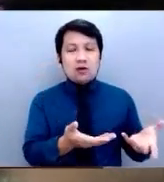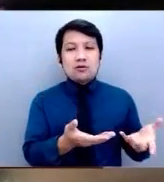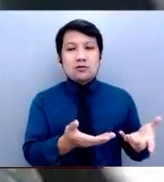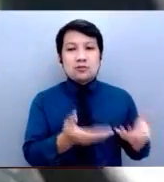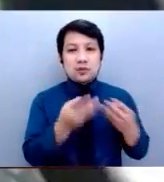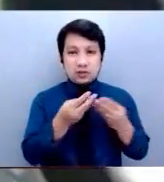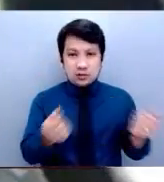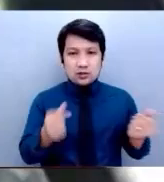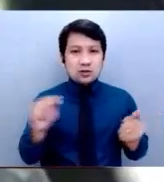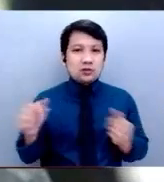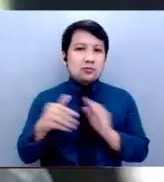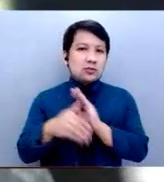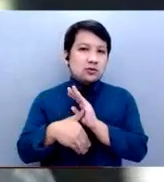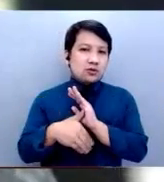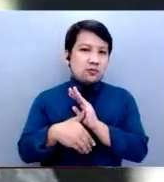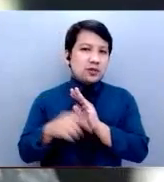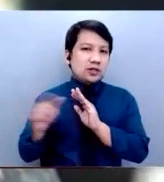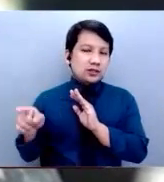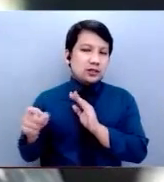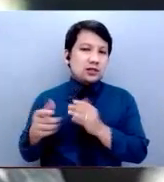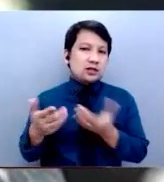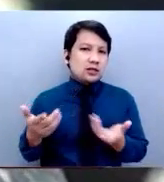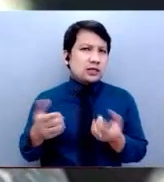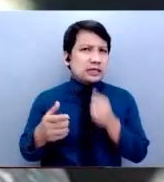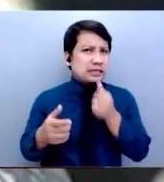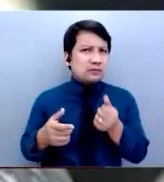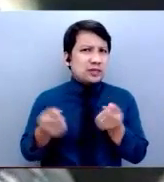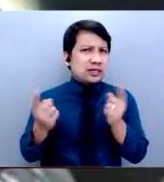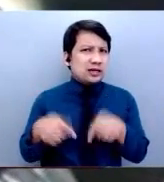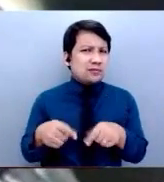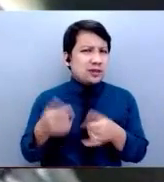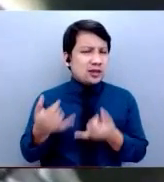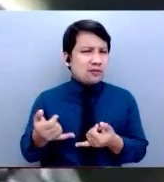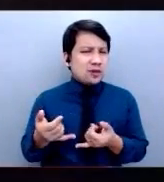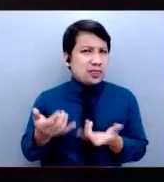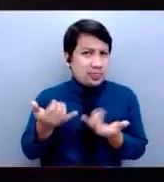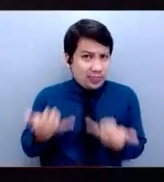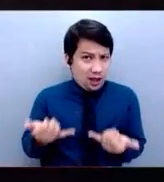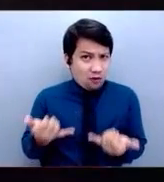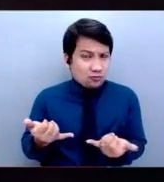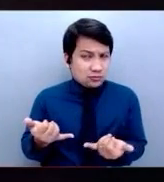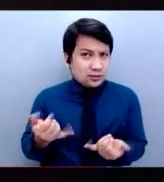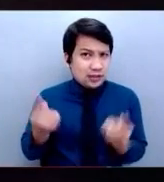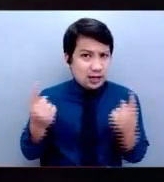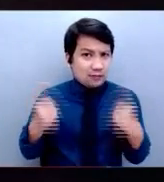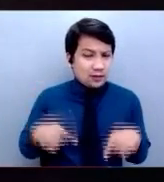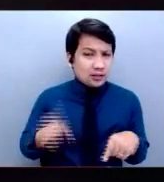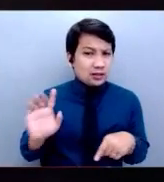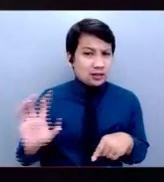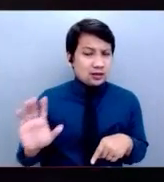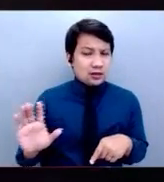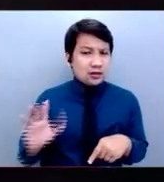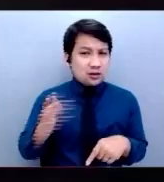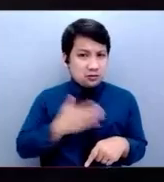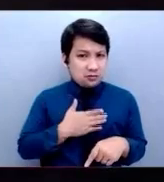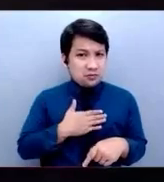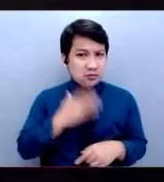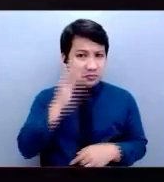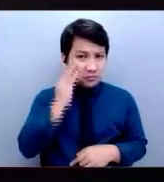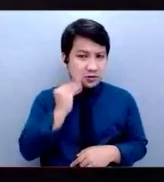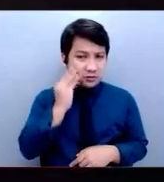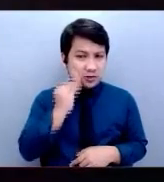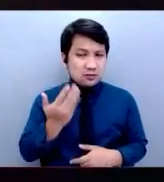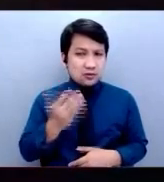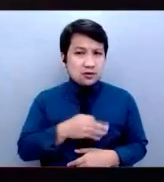i-resolve ng COMELEC. Hindi pa po nangyayari yung ganon. Kaya ang nangyayari naman po, usually at ang sa aking karanasan bilang